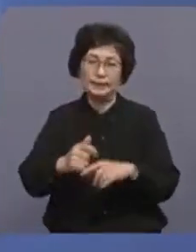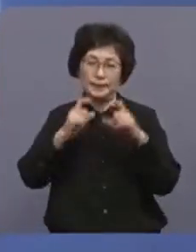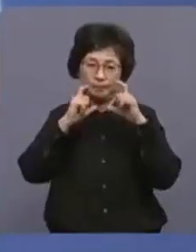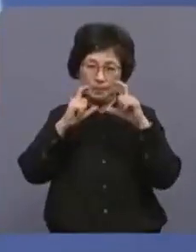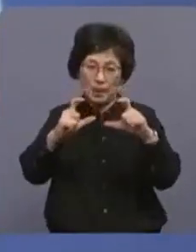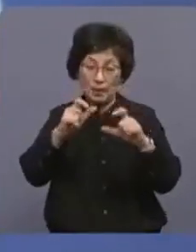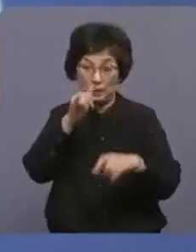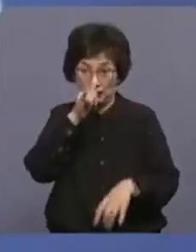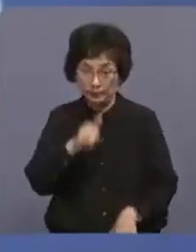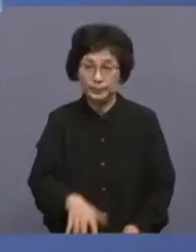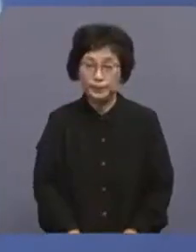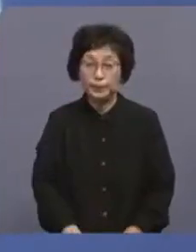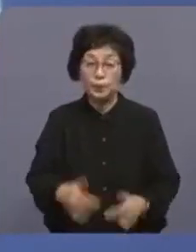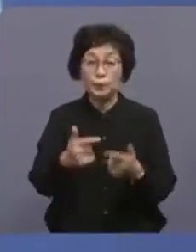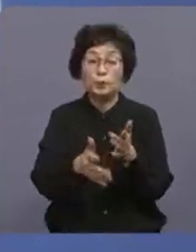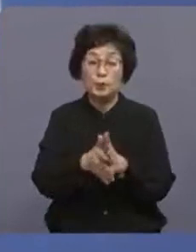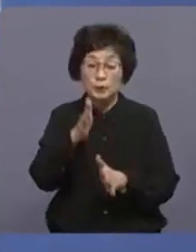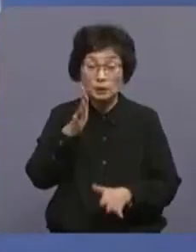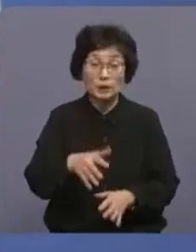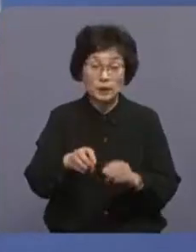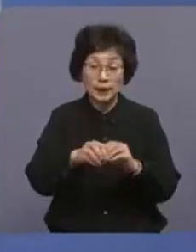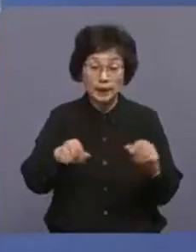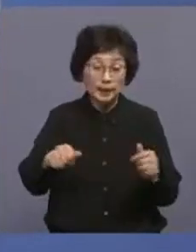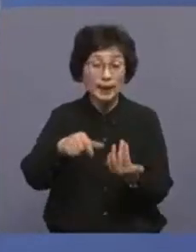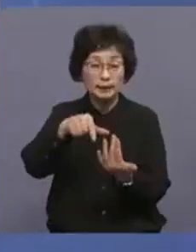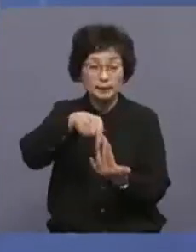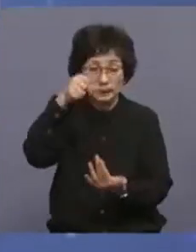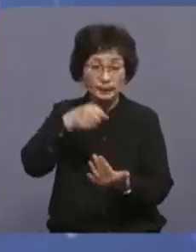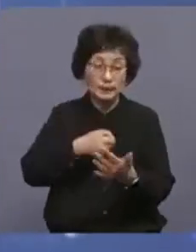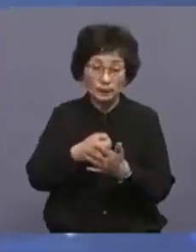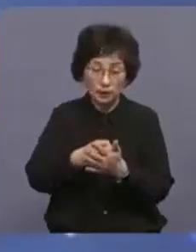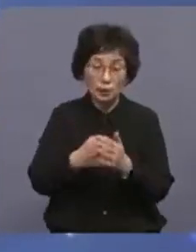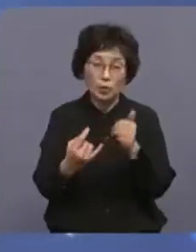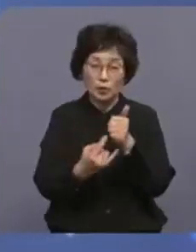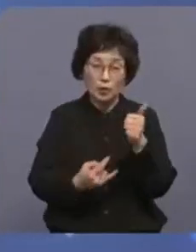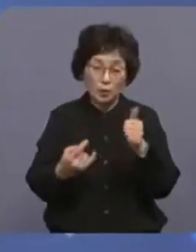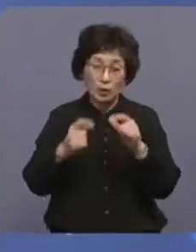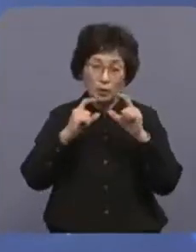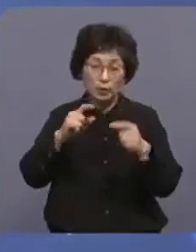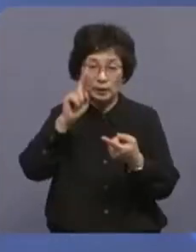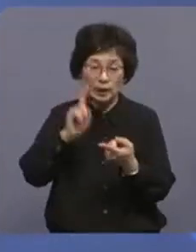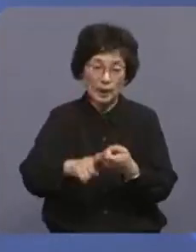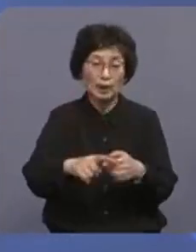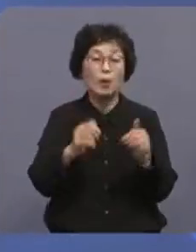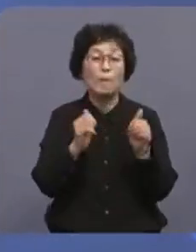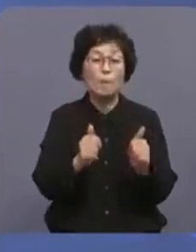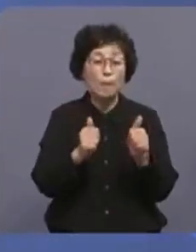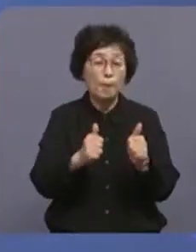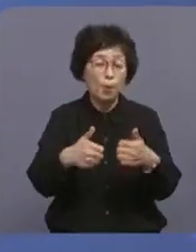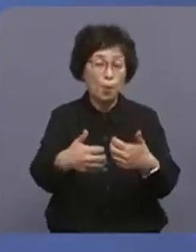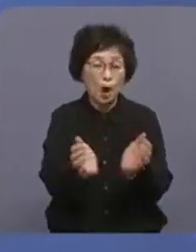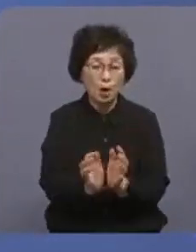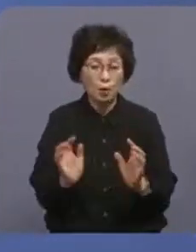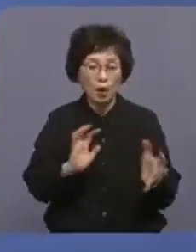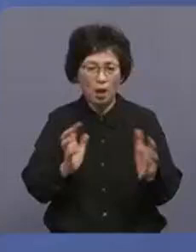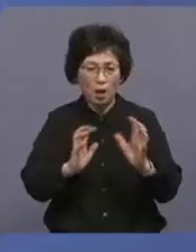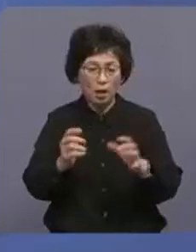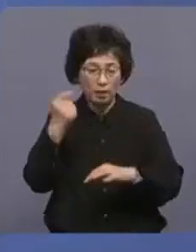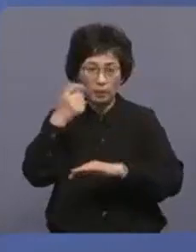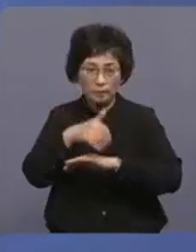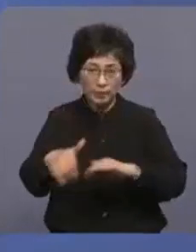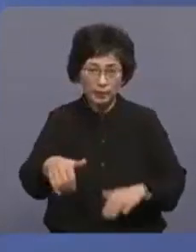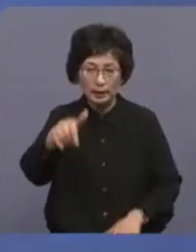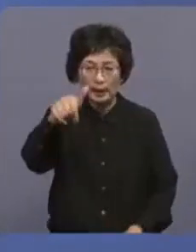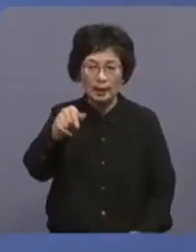나왔습니다. 부산시는 이번 입지선정위원회 권고를 토대로 법무부와 협의할 예정인데요. 강서구 주민들은